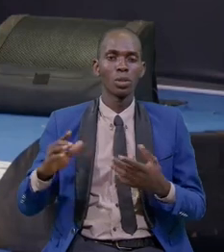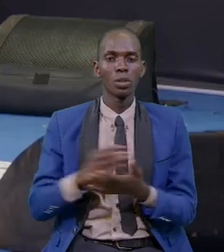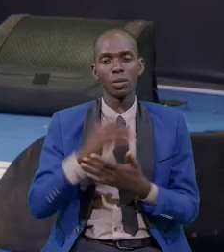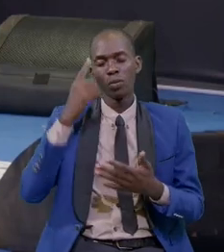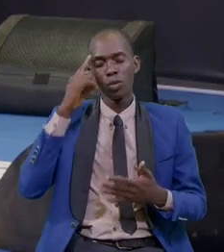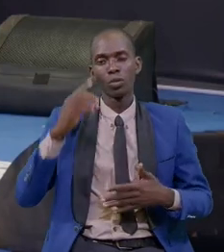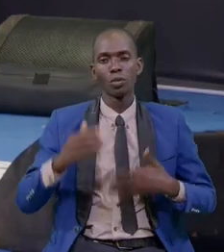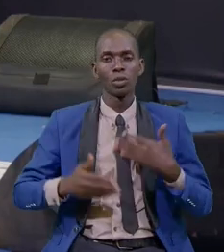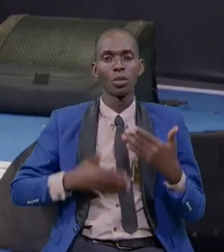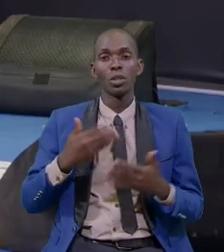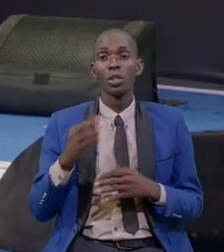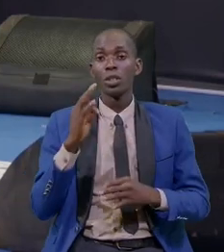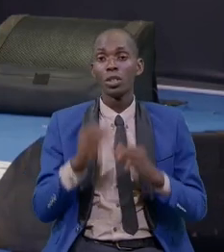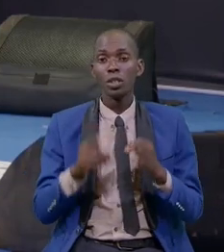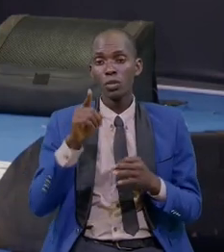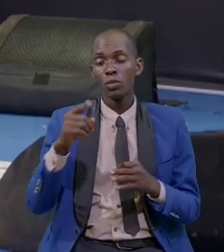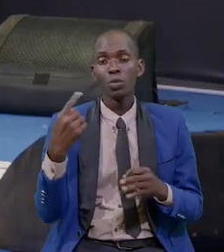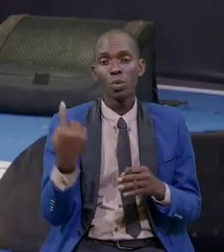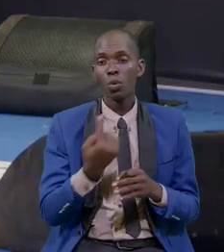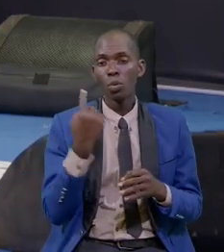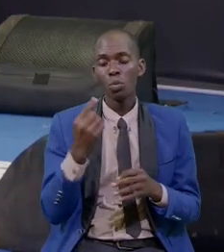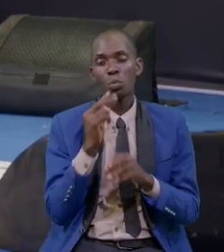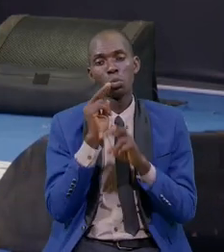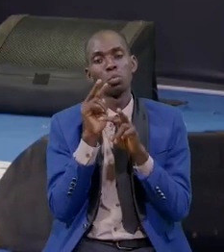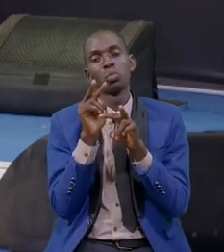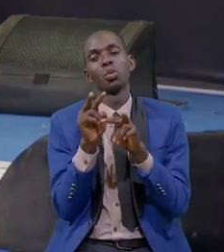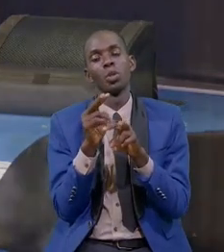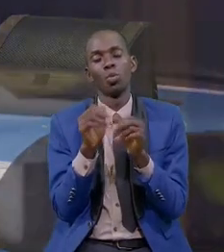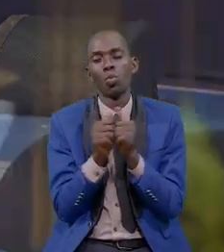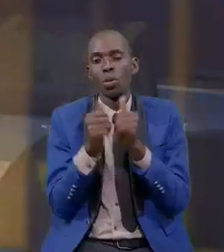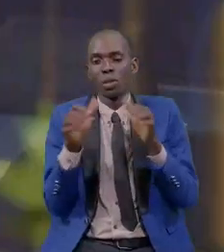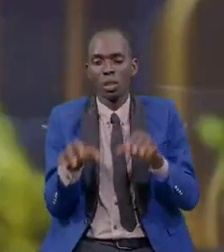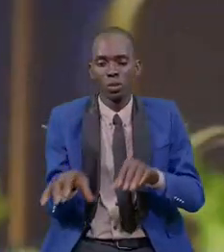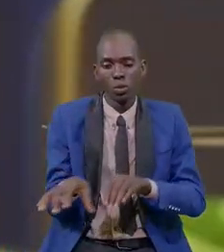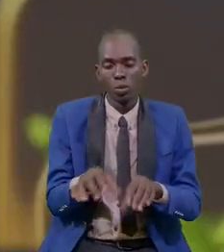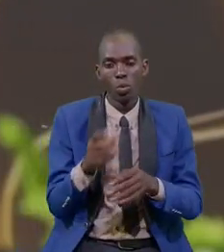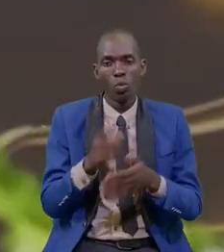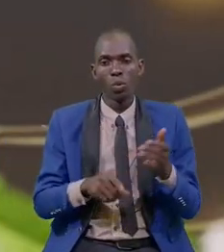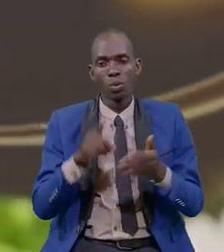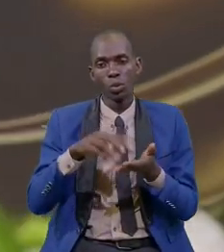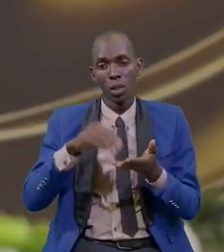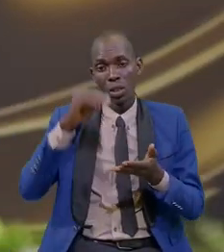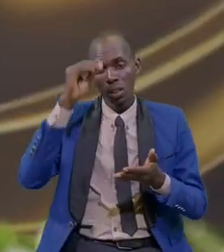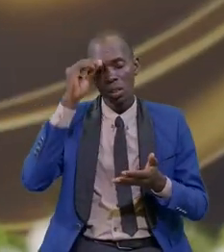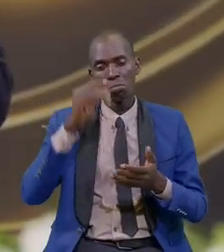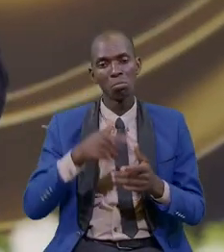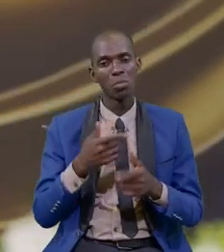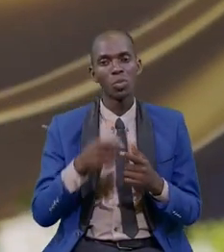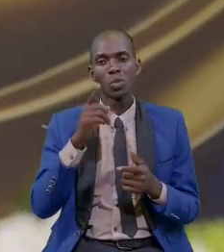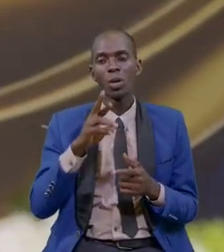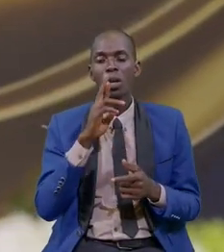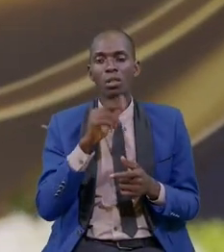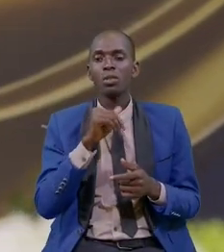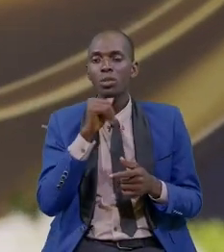de la parole, alors vous n'avez pas la vie heureuse. Vous n'avez pas la vie heureuse du juste. Le verset qui suit, le verset